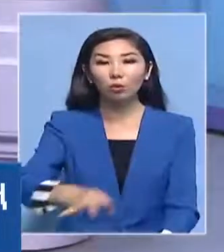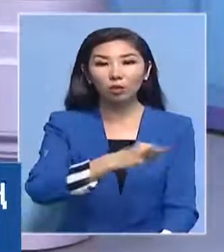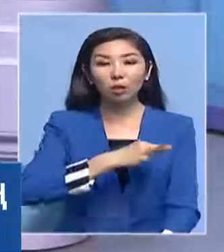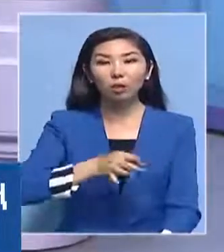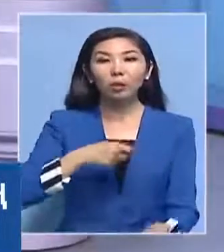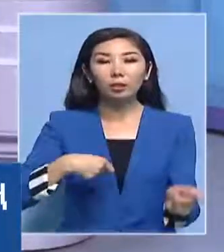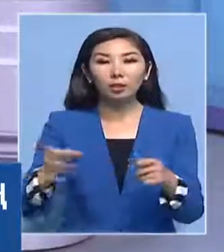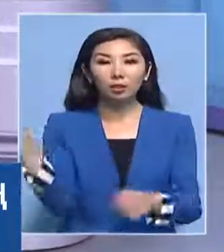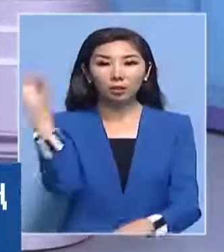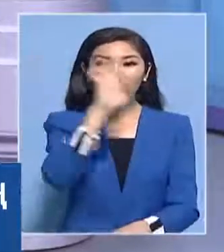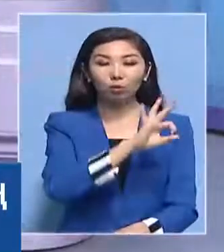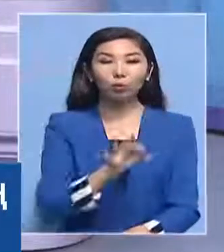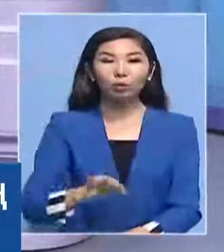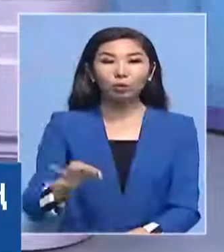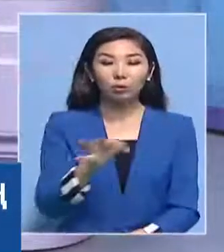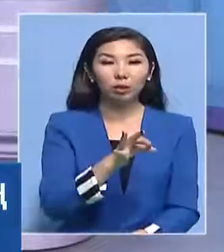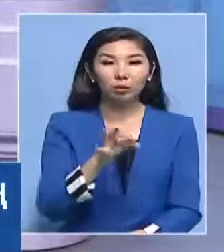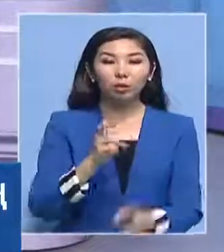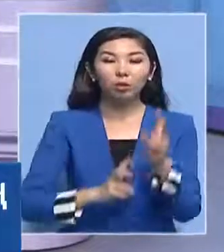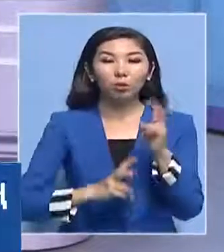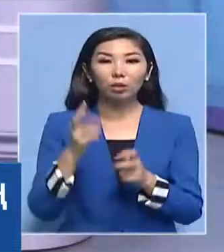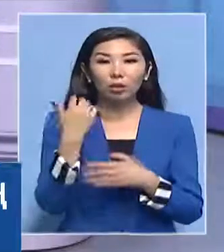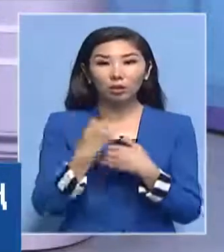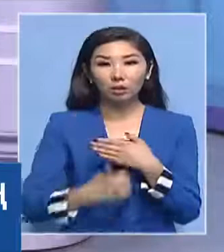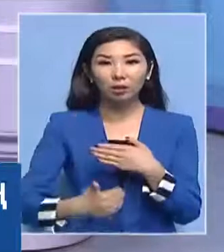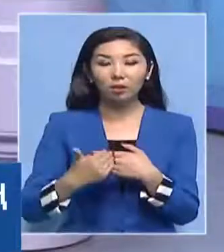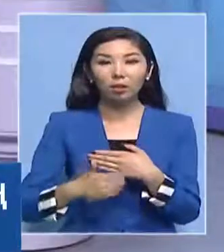біздің Батыс Қазақстан кәсіподақ орталығында